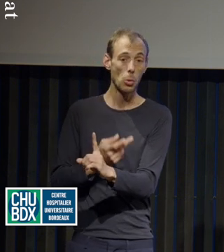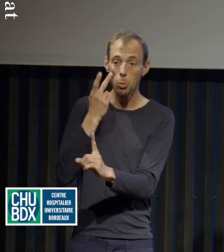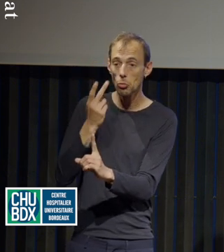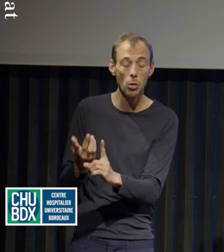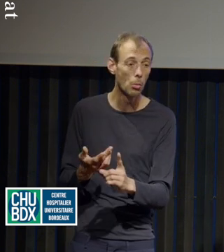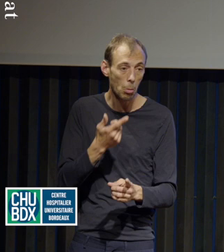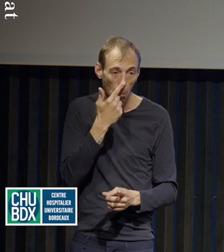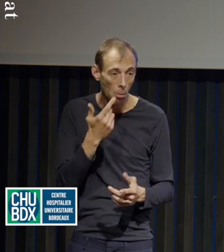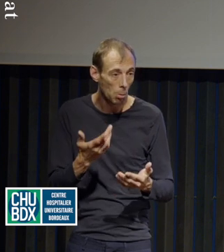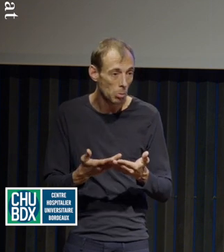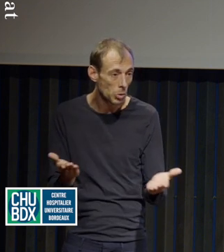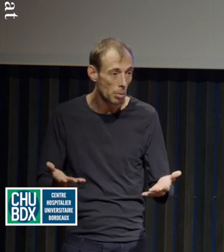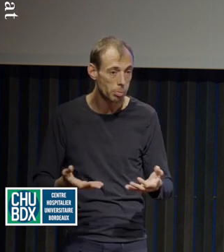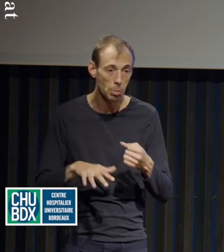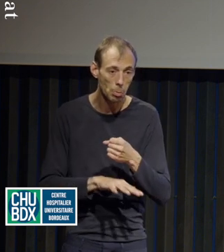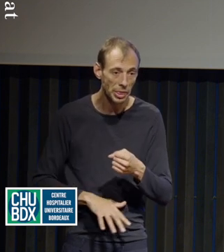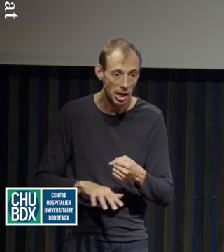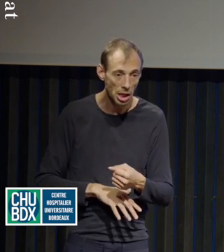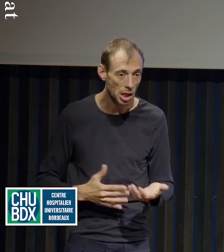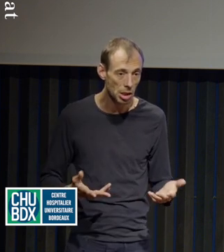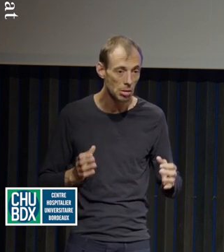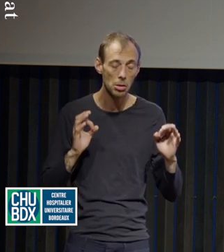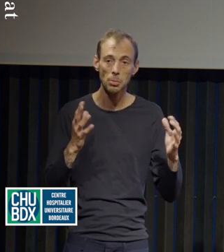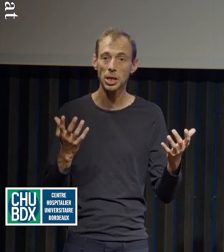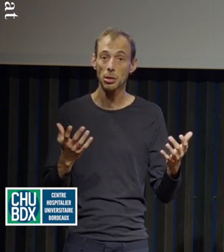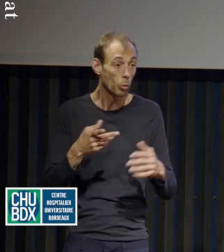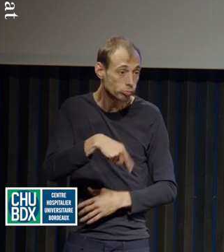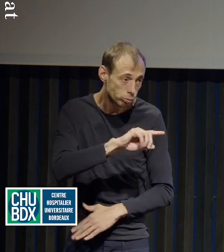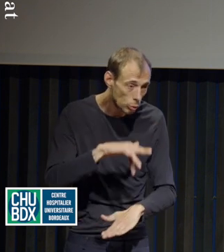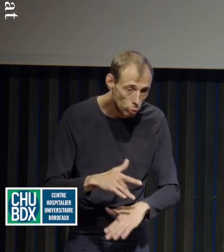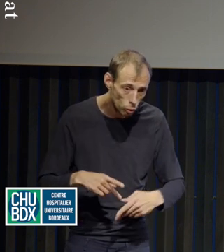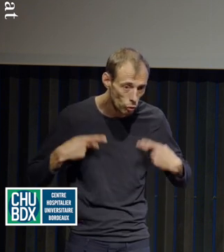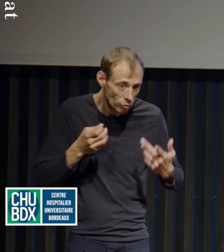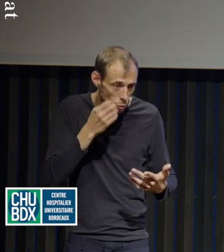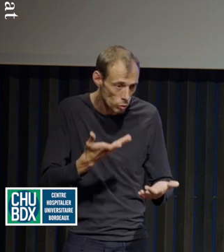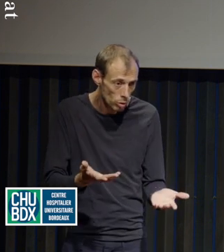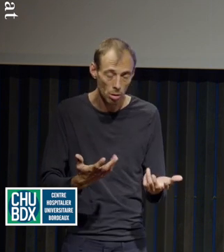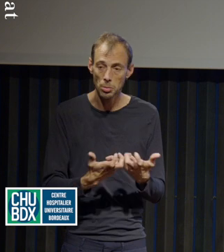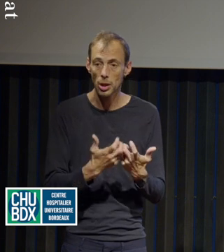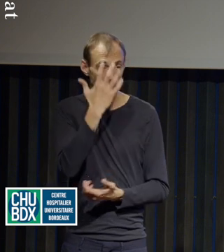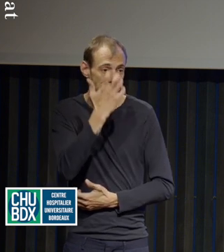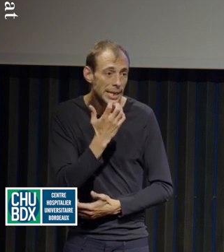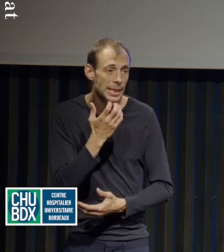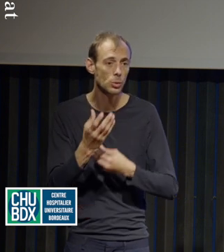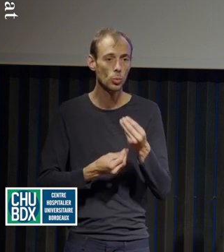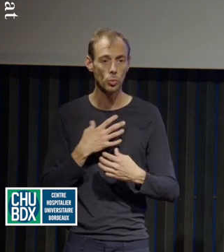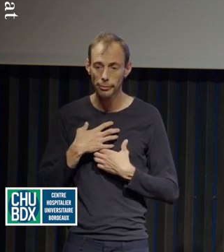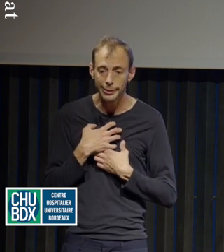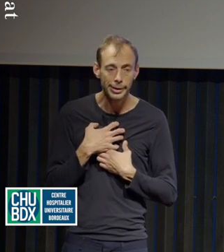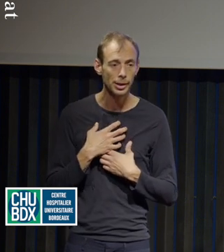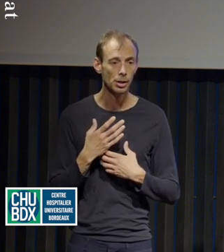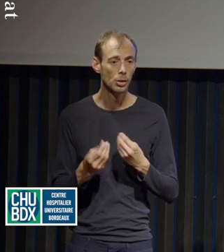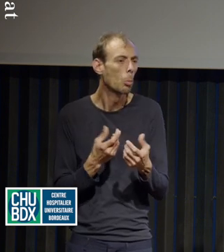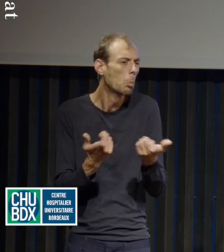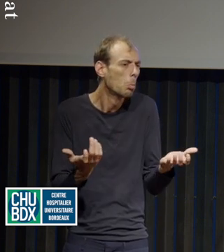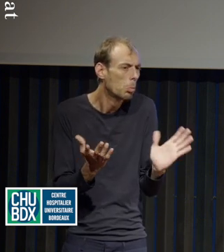expérimentons tous en vie quotidienne, comme la tristesse, l'anxiété ou certains comportements de consommation, par exemple.